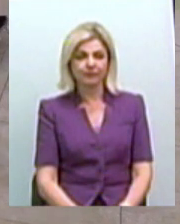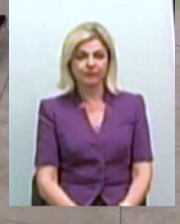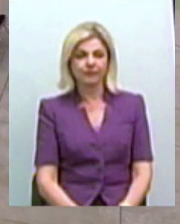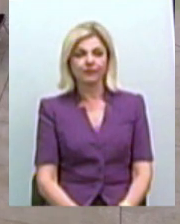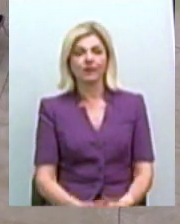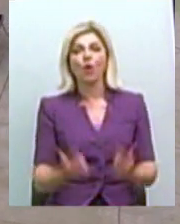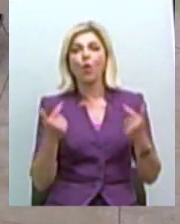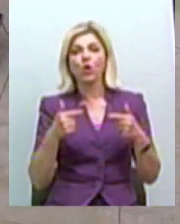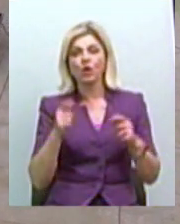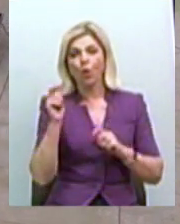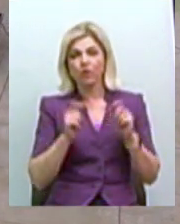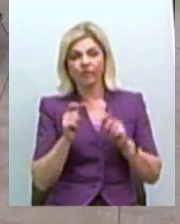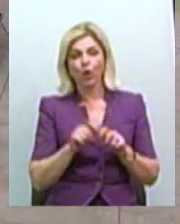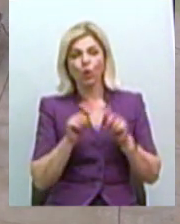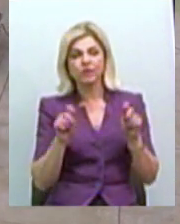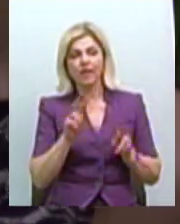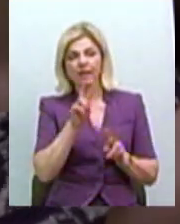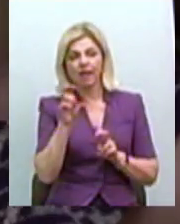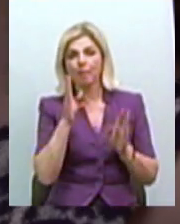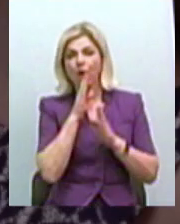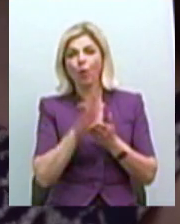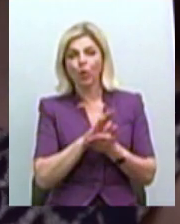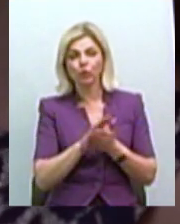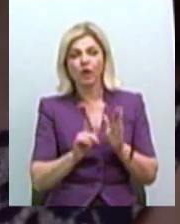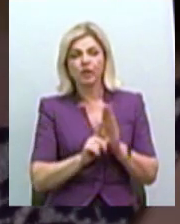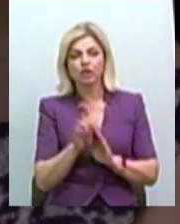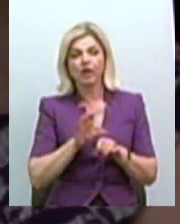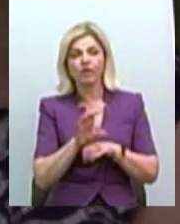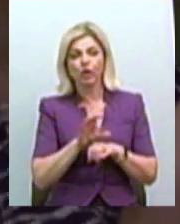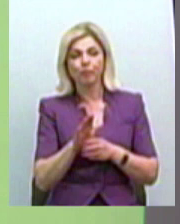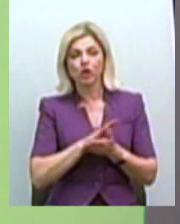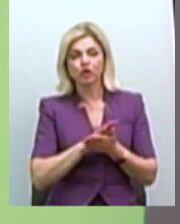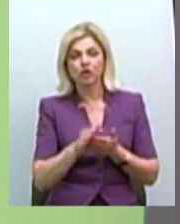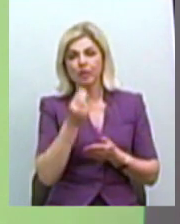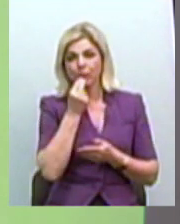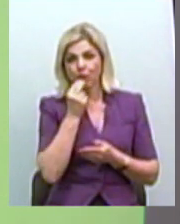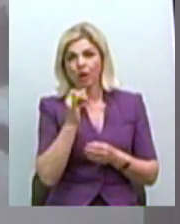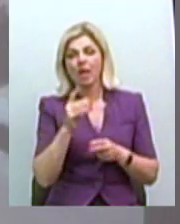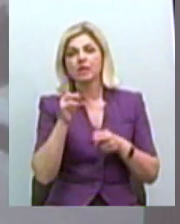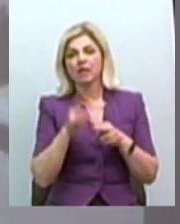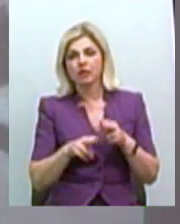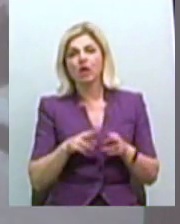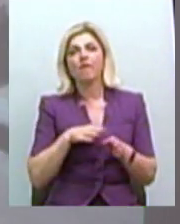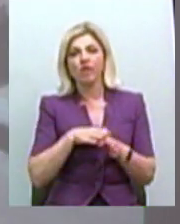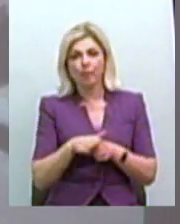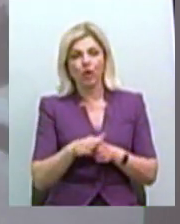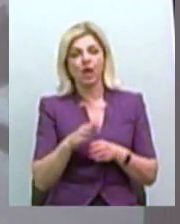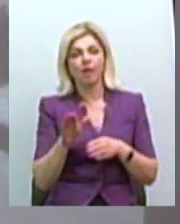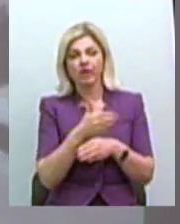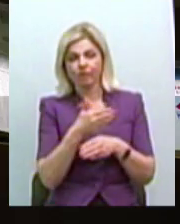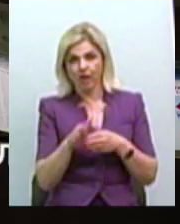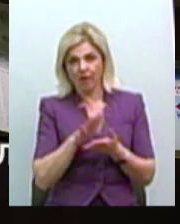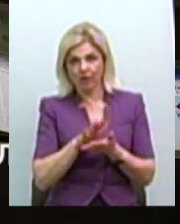Спікери конференції розкрили теми екології, починаючи з виробництва чистих продуктів і закінчуючи втіленням роздільного збору